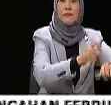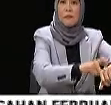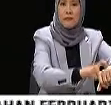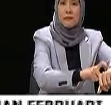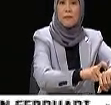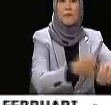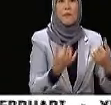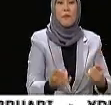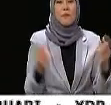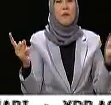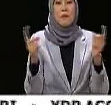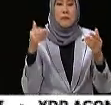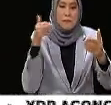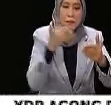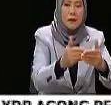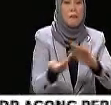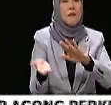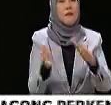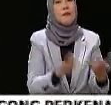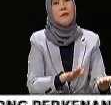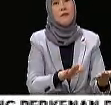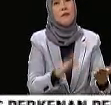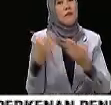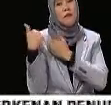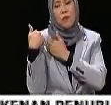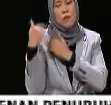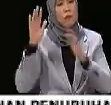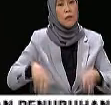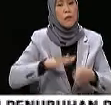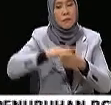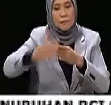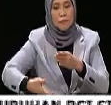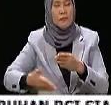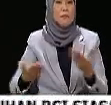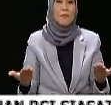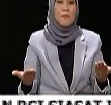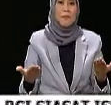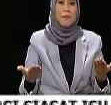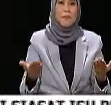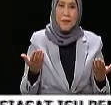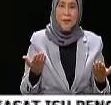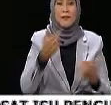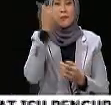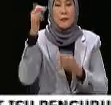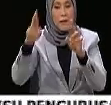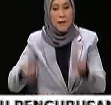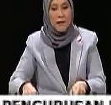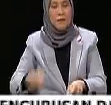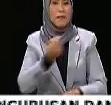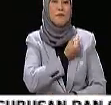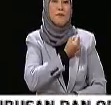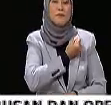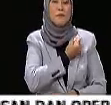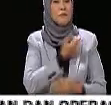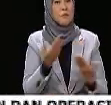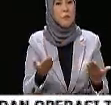kita juga nah bertemu kepada kematian nanti tanggung jawab kita tak selesai doa cek layar mereka sedangkan rakyat kita menderita